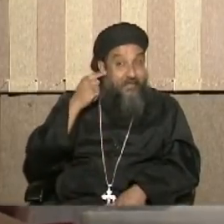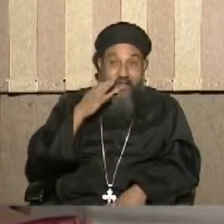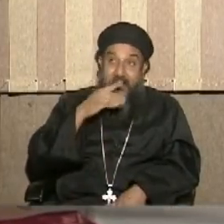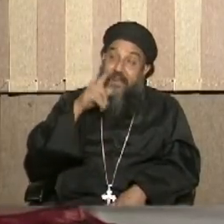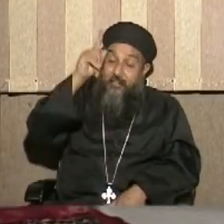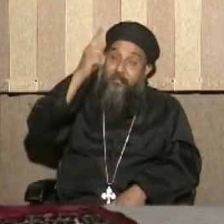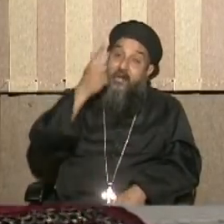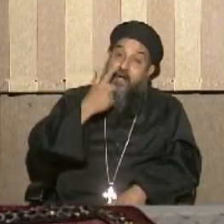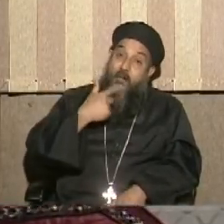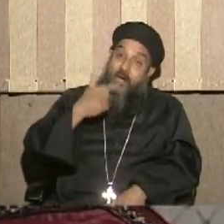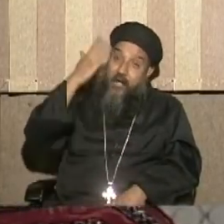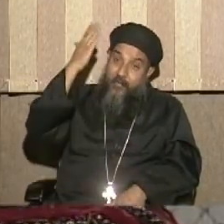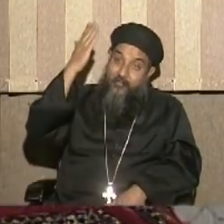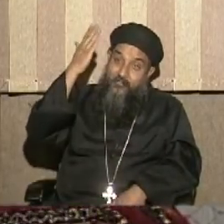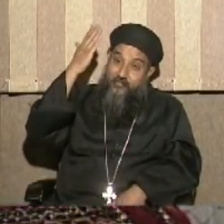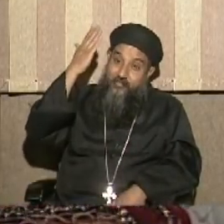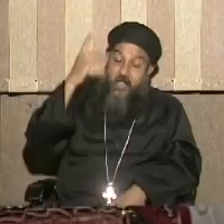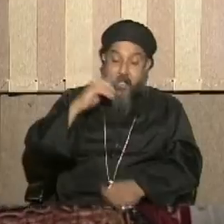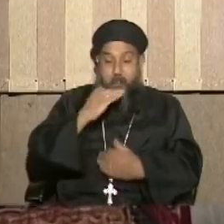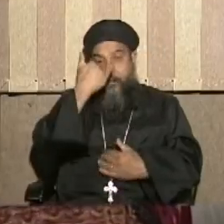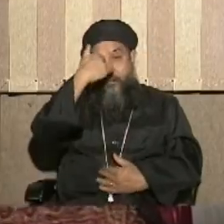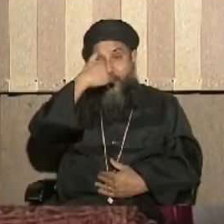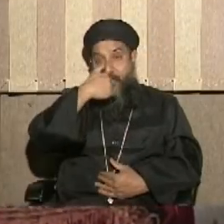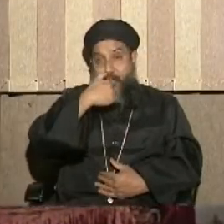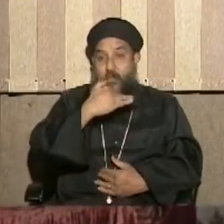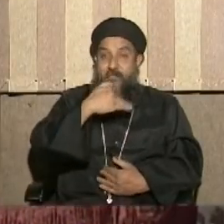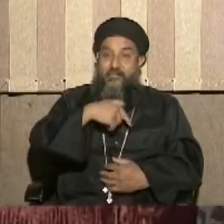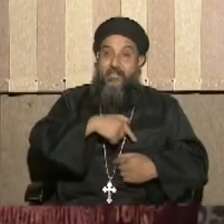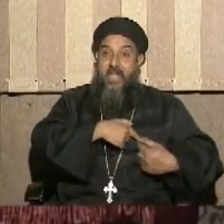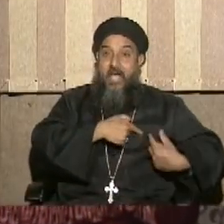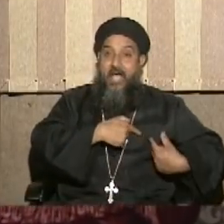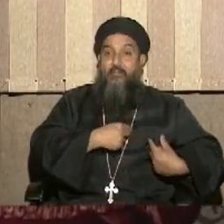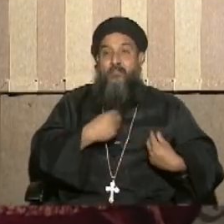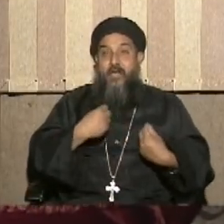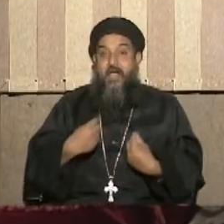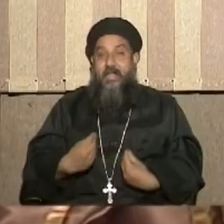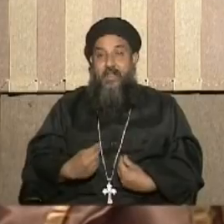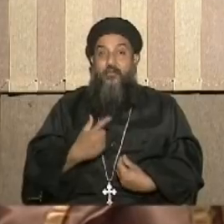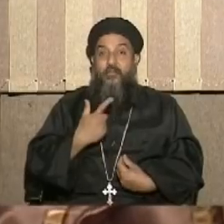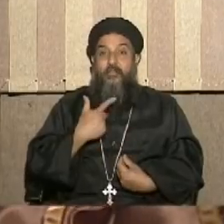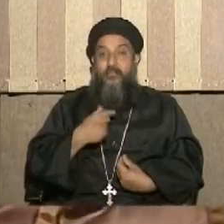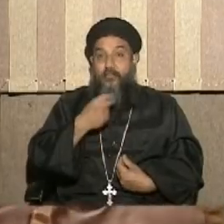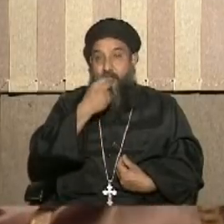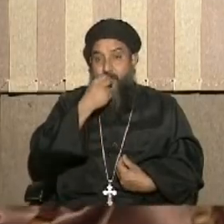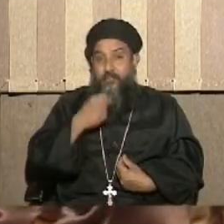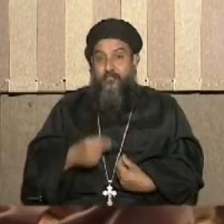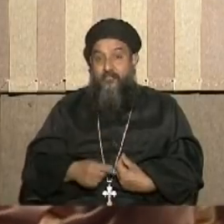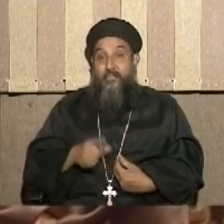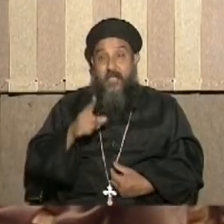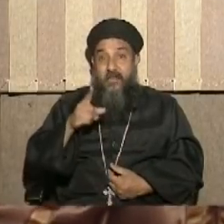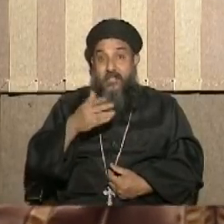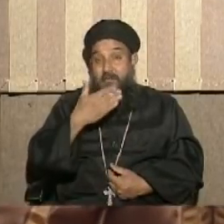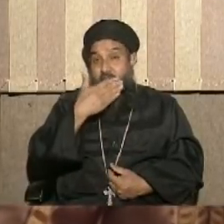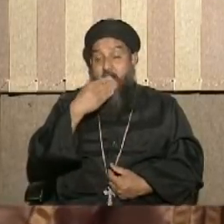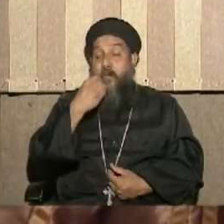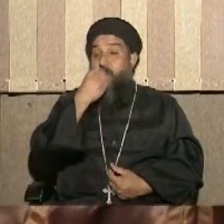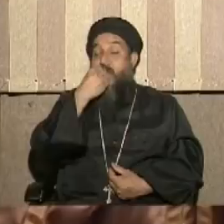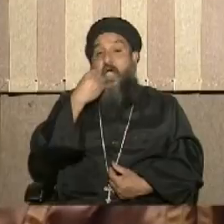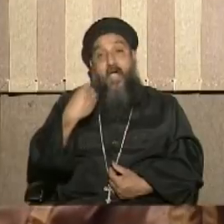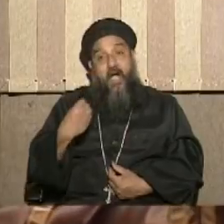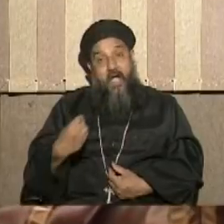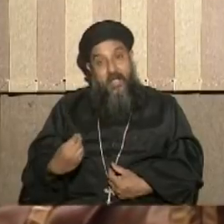وسمعنا كلامه وحبناه هنشرب من حبته ونبارك لك. السكوت والصمت يا